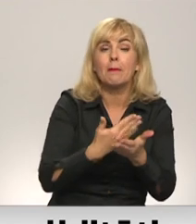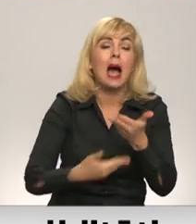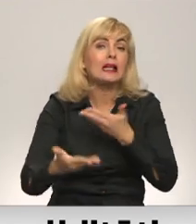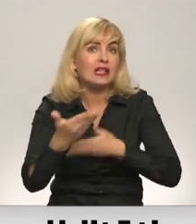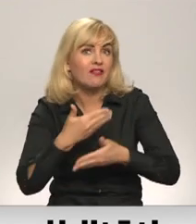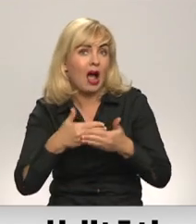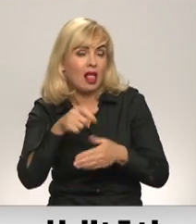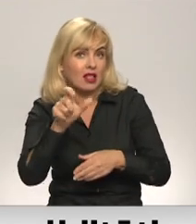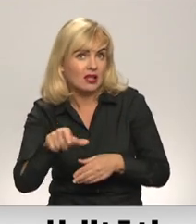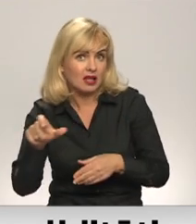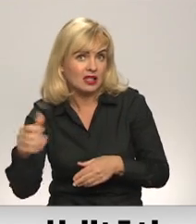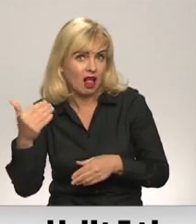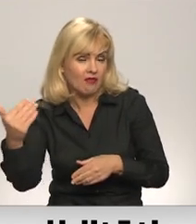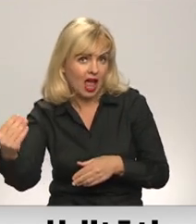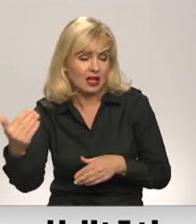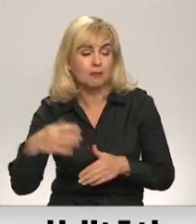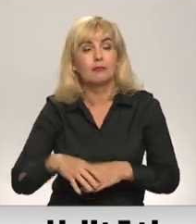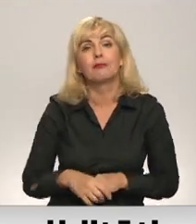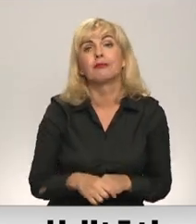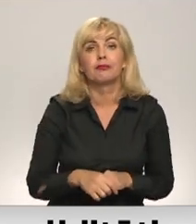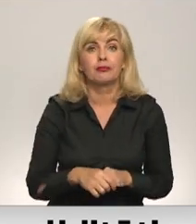Plašāk par tematu Linda Spundiņa.